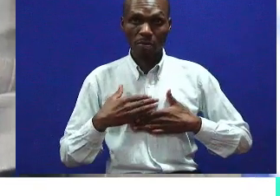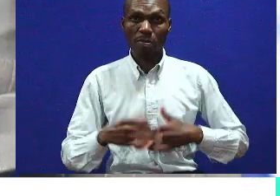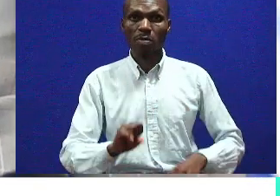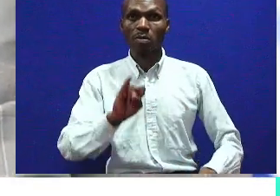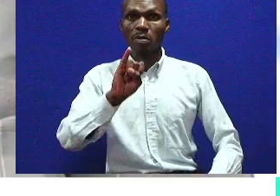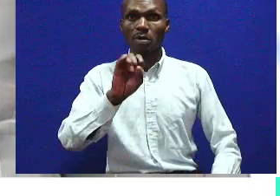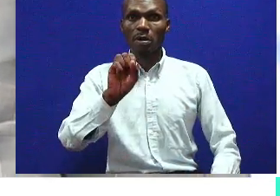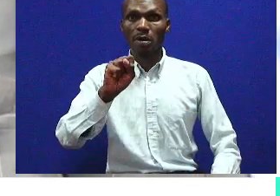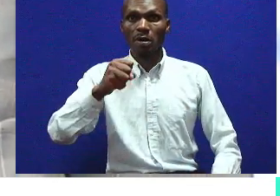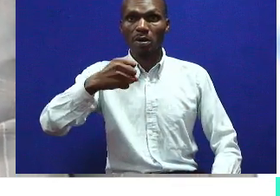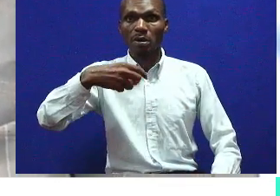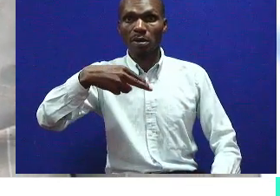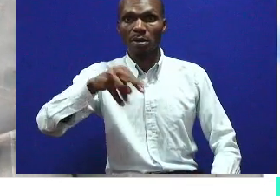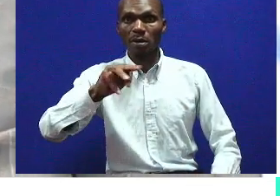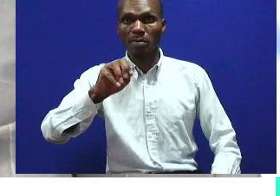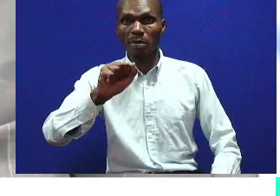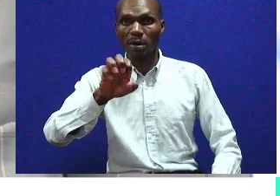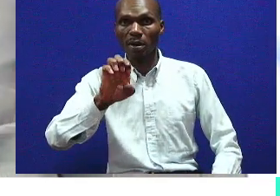Matundura na